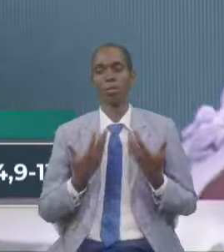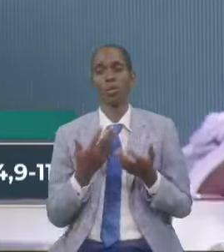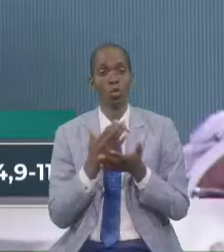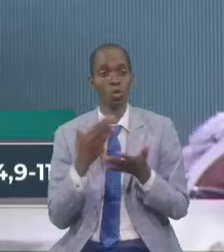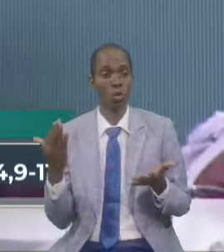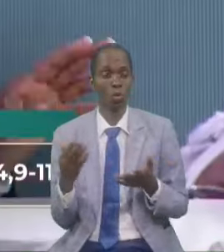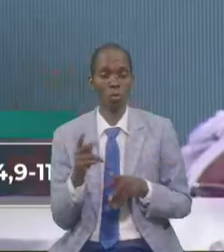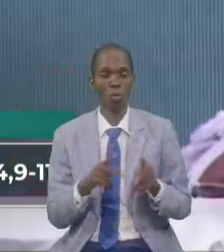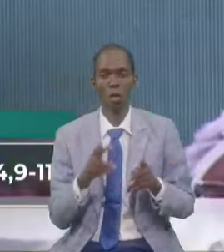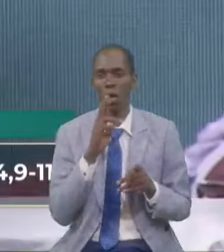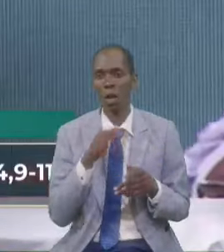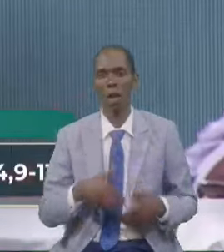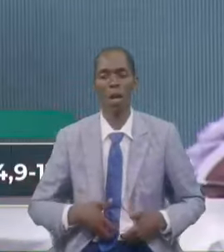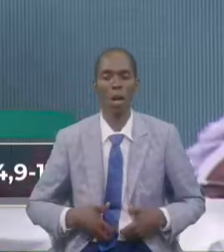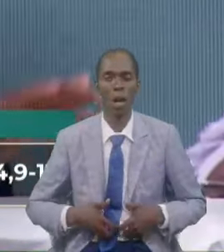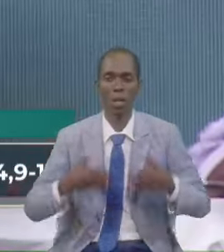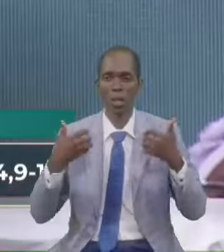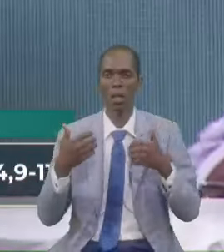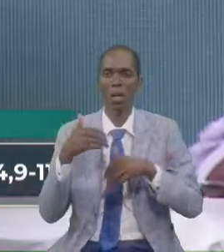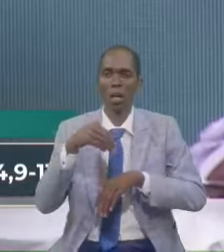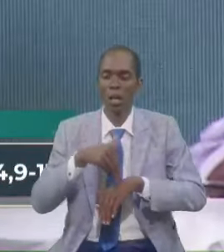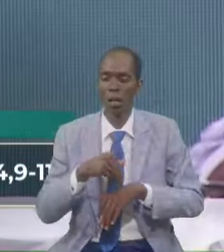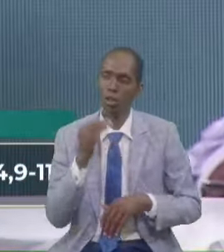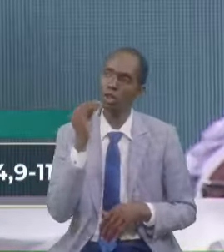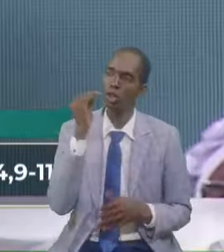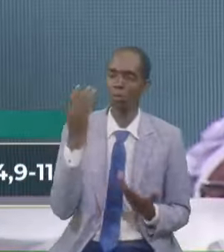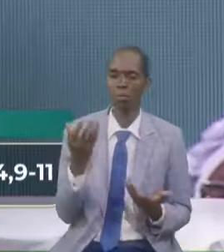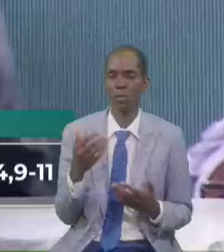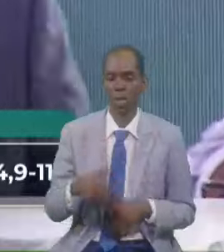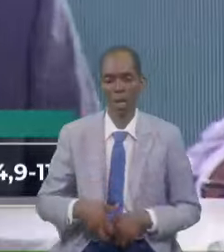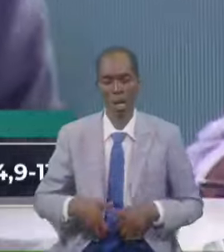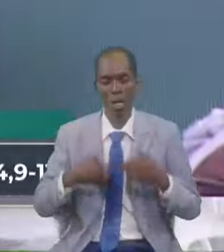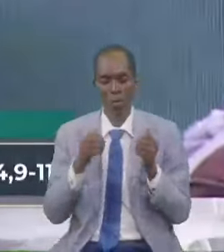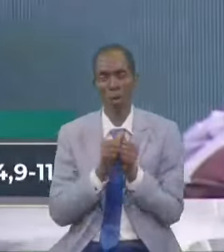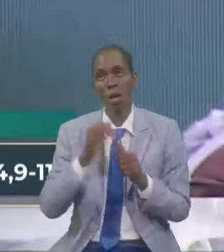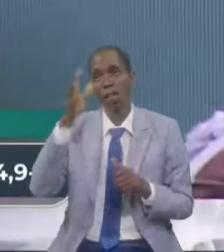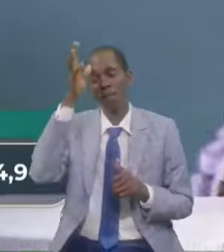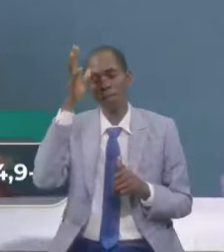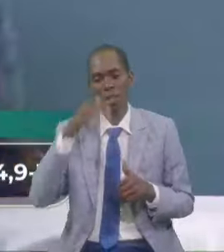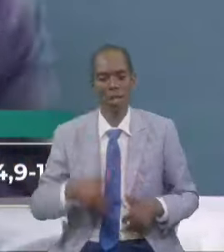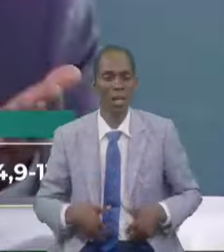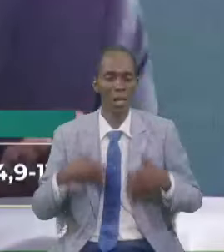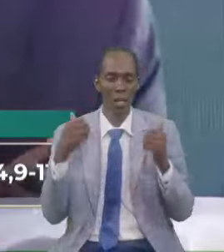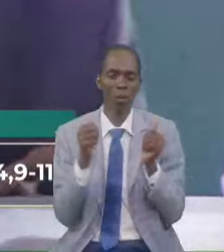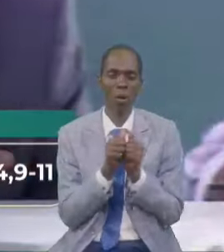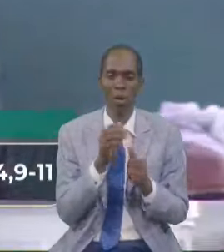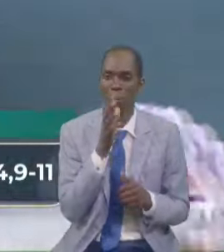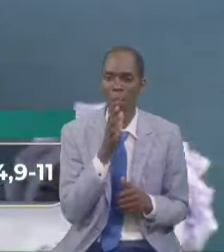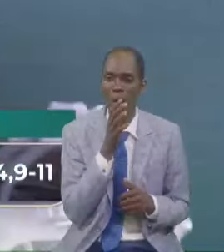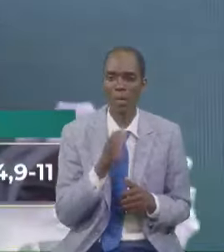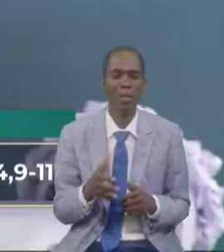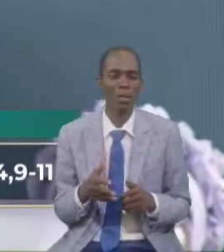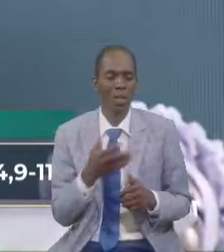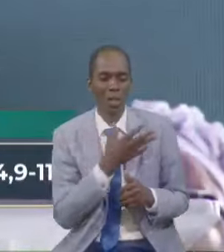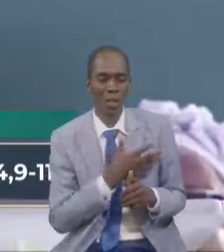ఇళ్లలో కోపంతో ఉంటారు. They are angry with father and mother. నాన్న మీద కోపం, అమ్మ మీద కోపం. What begins at home goes to school. ఆ